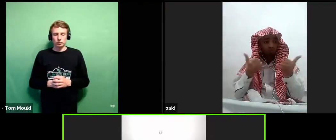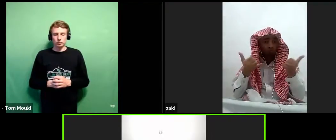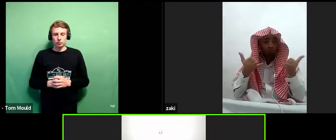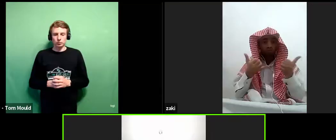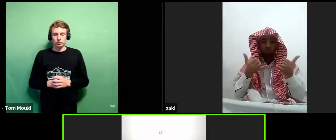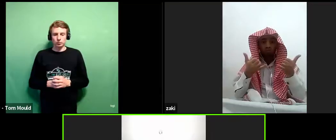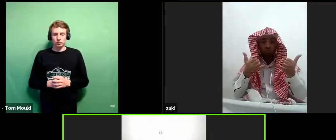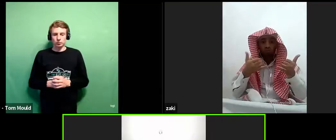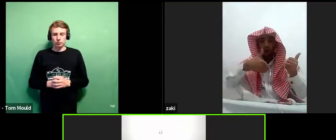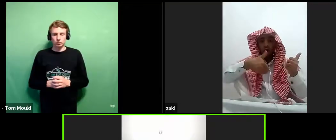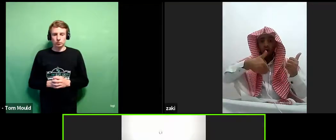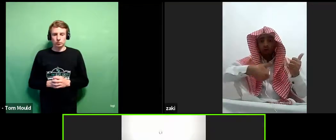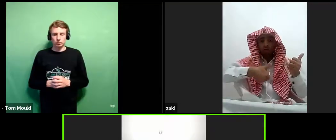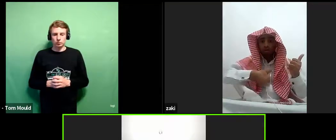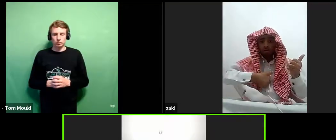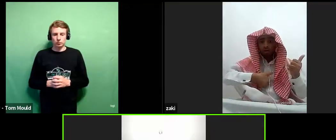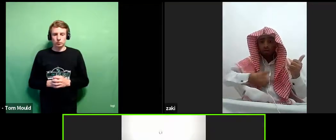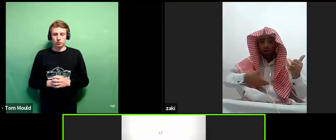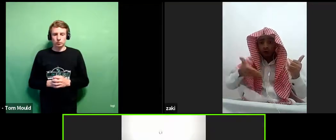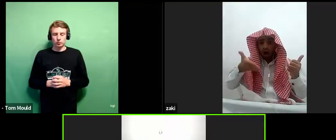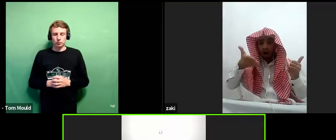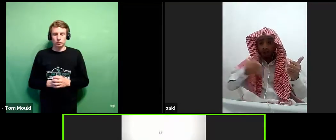إثم عليه.